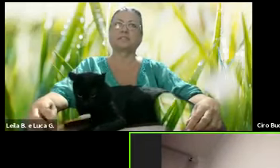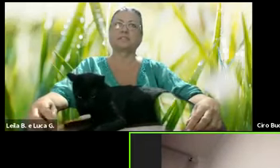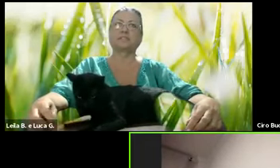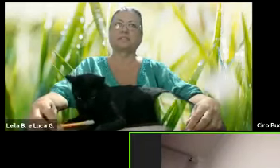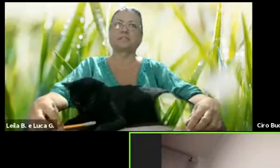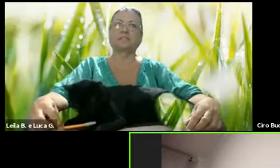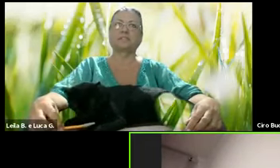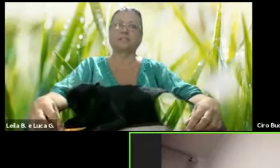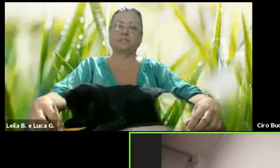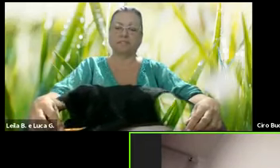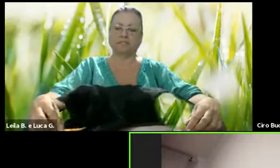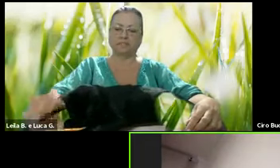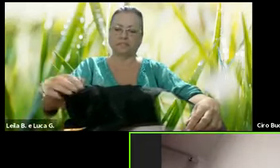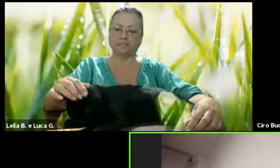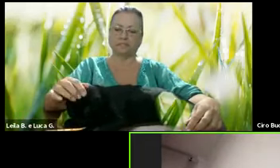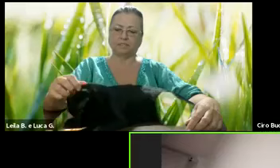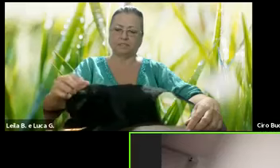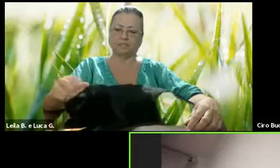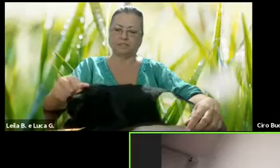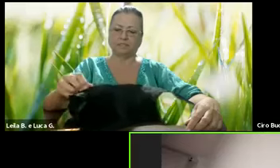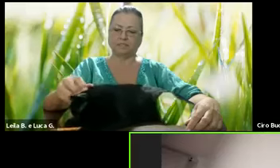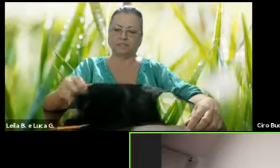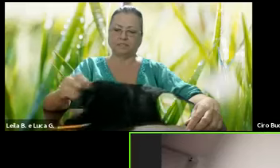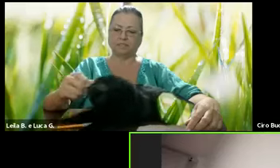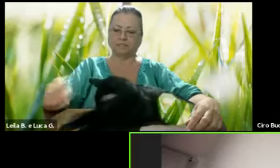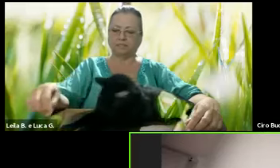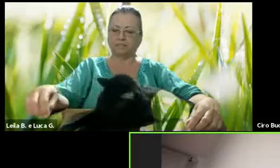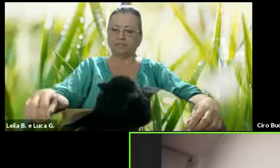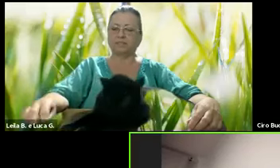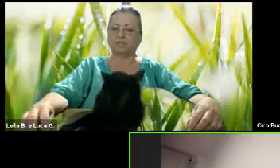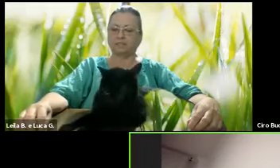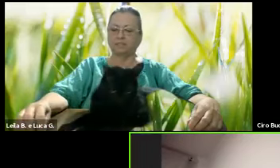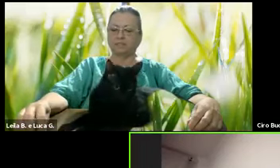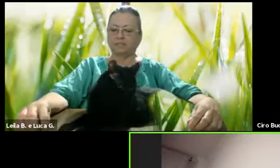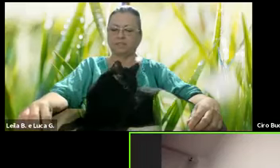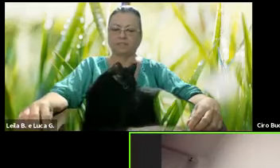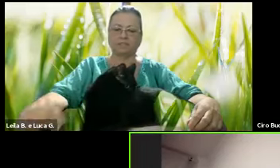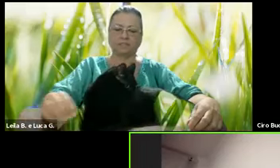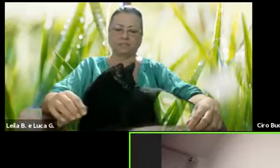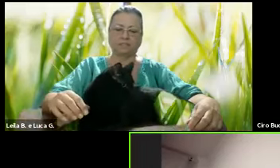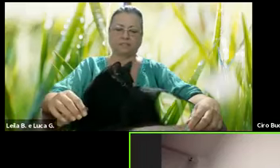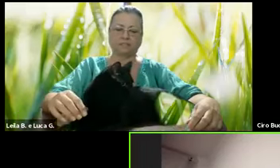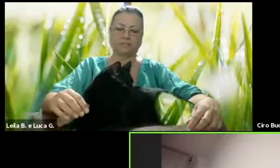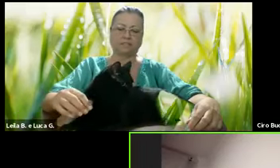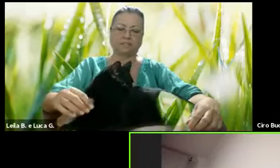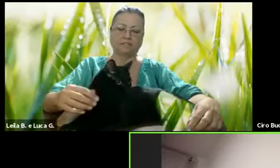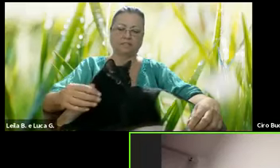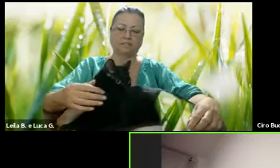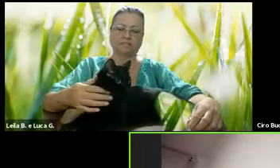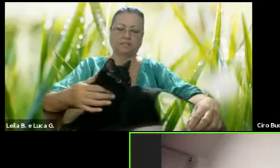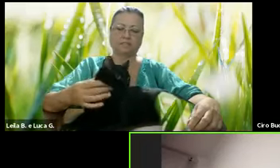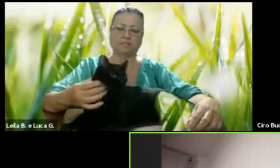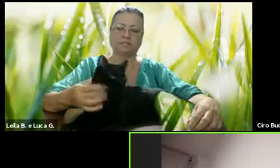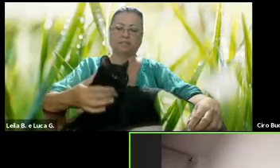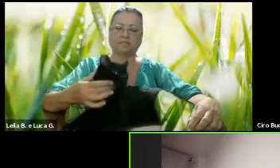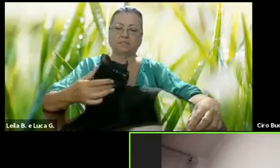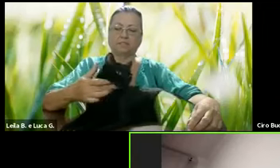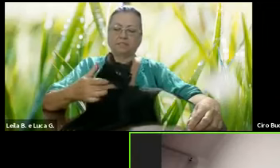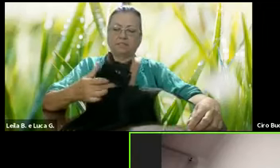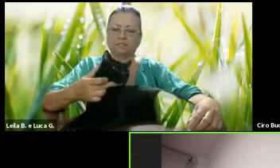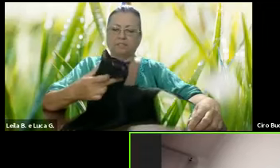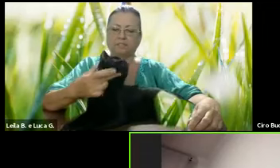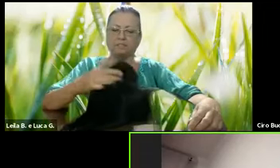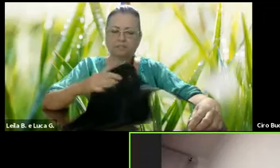perché tutto quello lì che ci succede, che mi succede, e porta